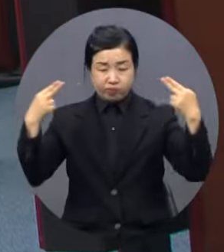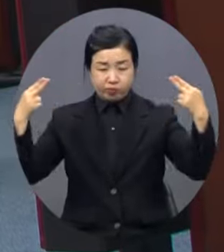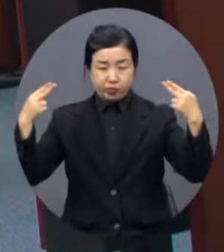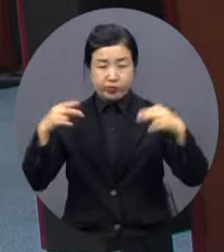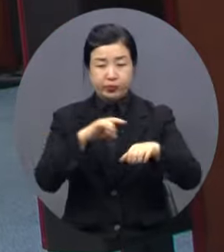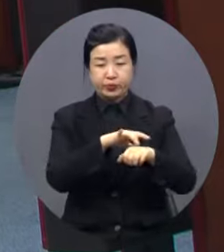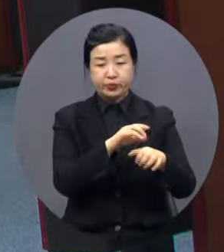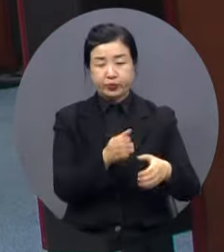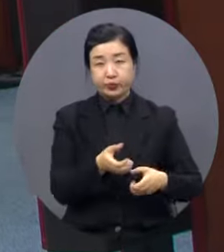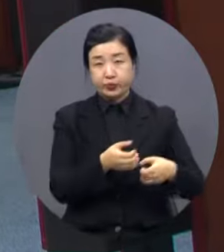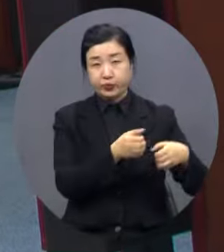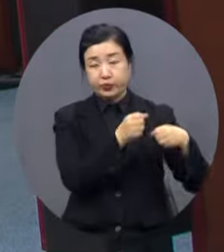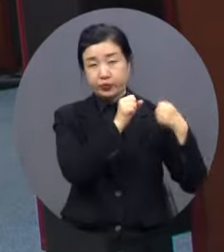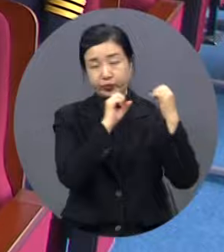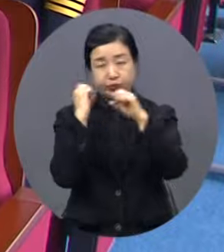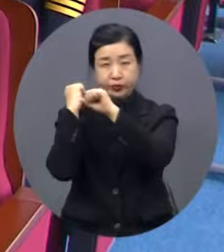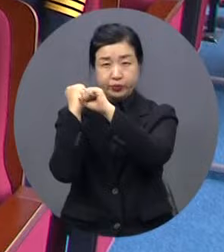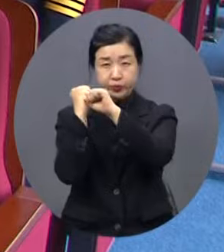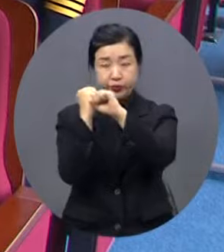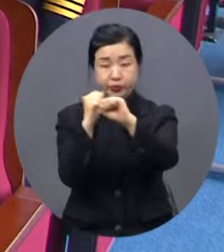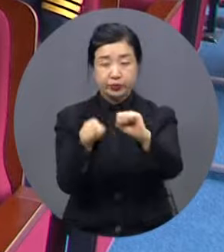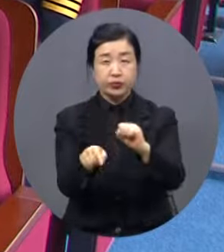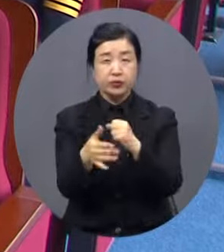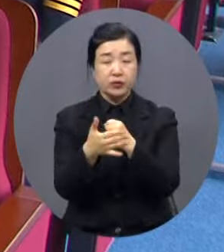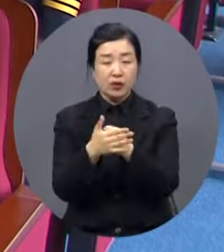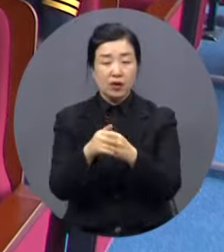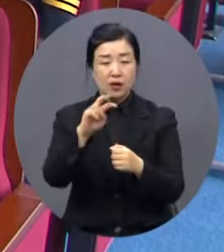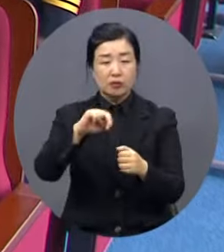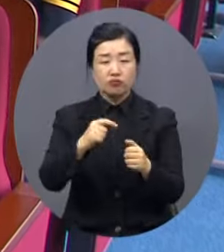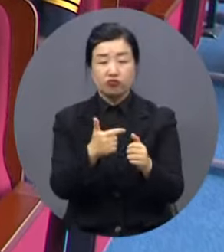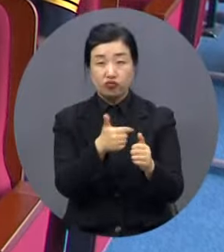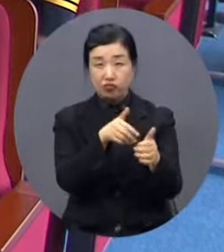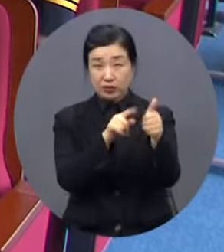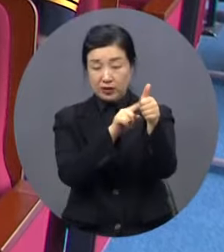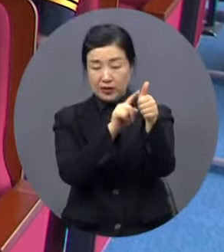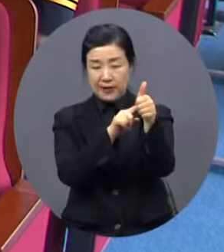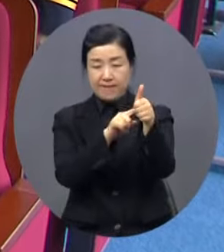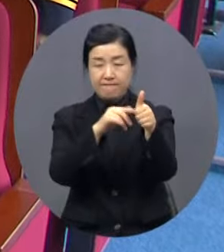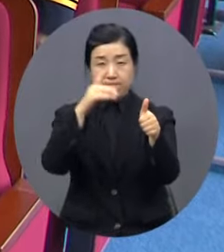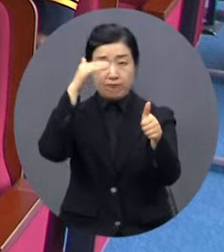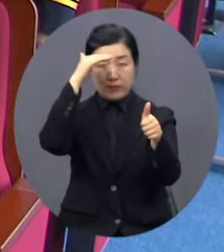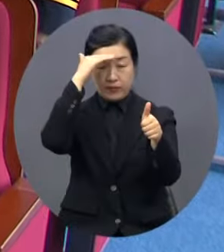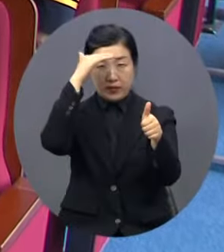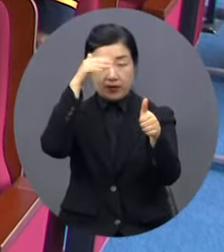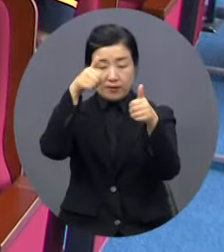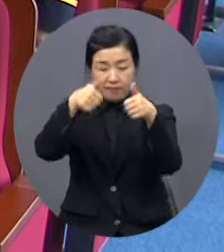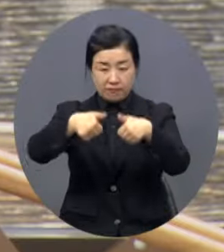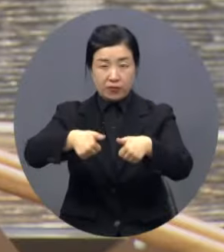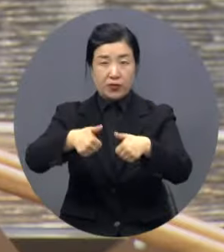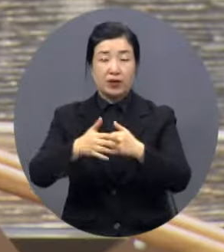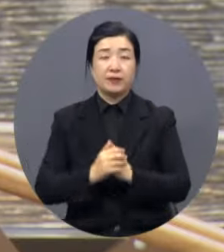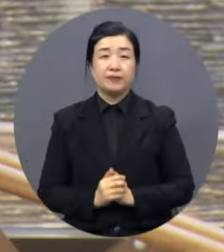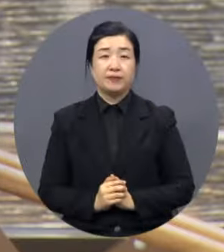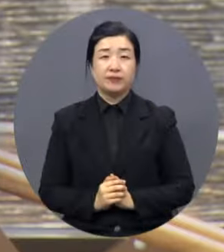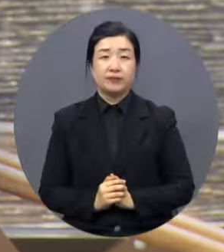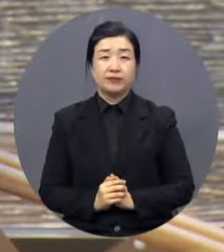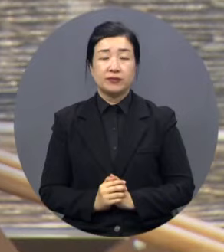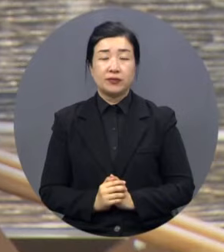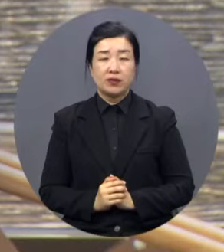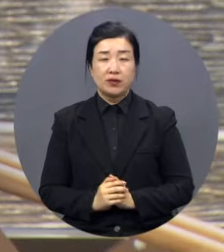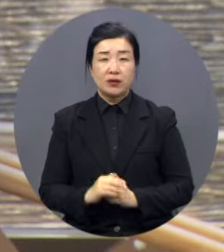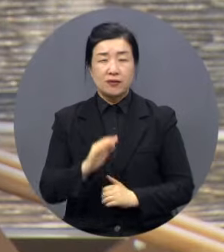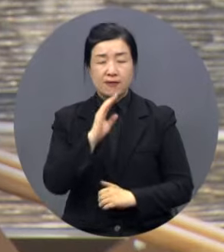현관으로 들어오고 후배 경찰들은 서장의 영정 앞에서 경례로 예를 표합니다 고한